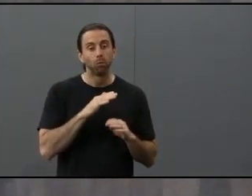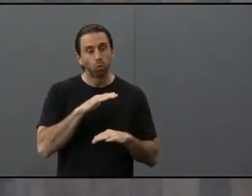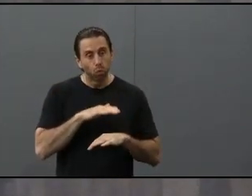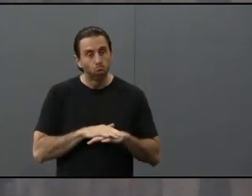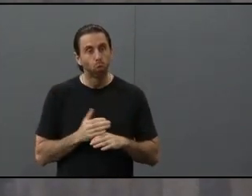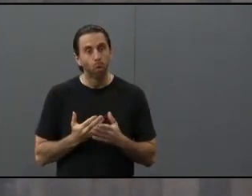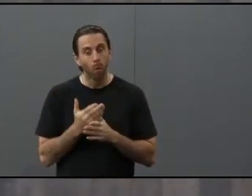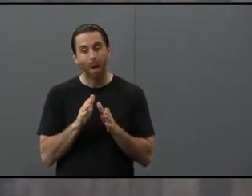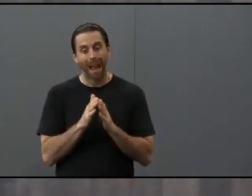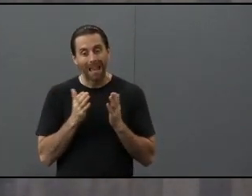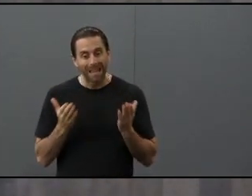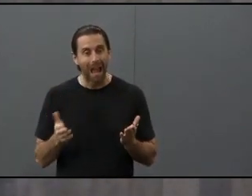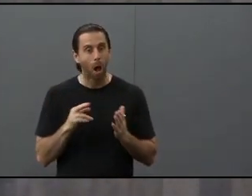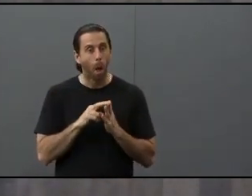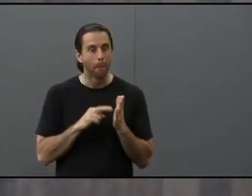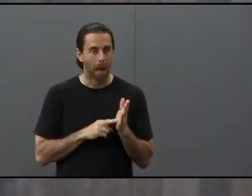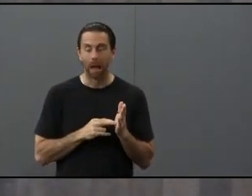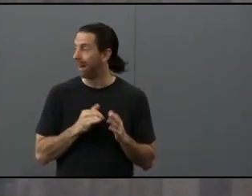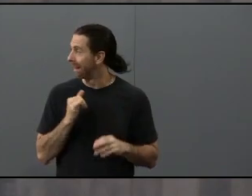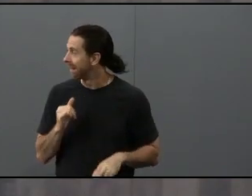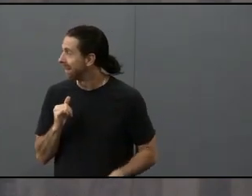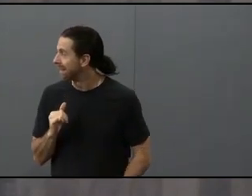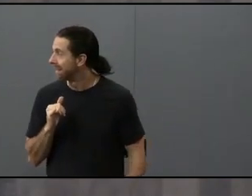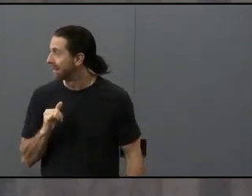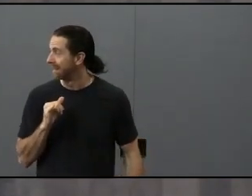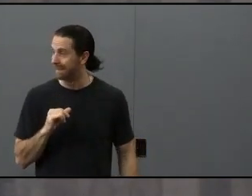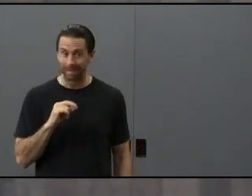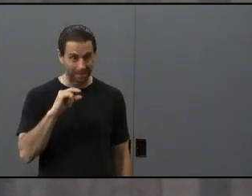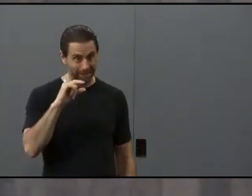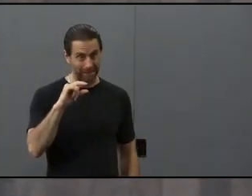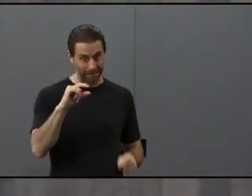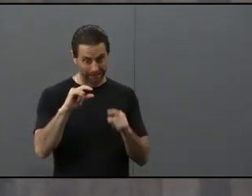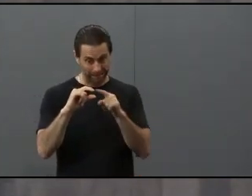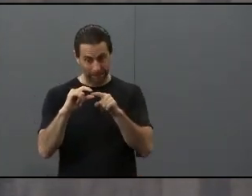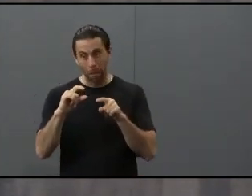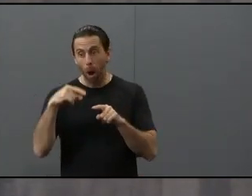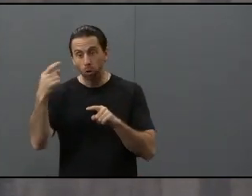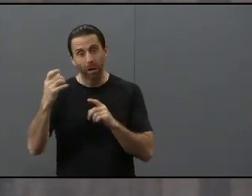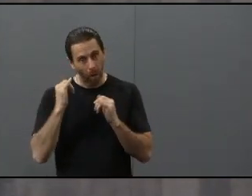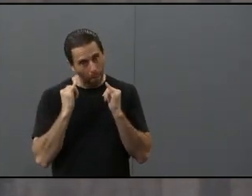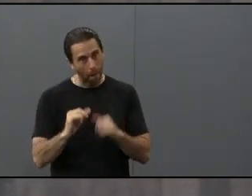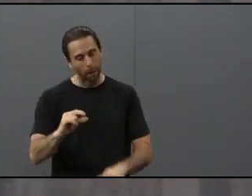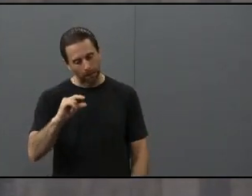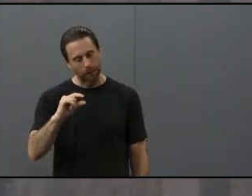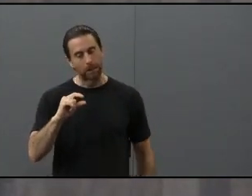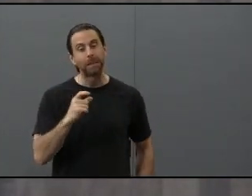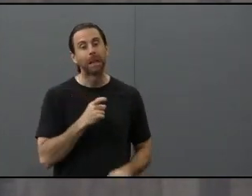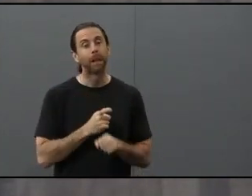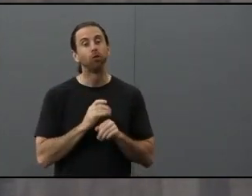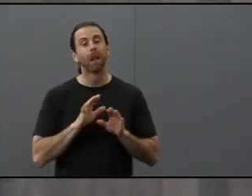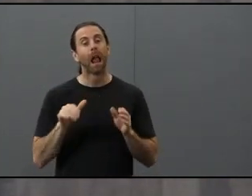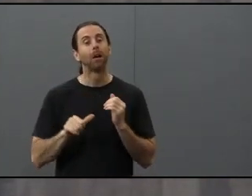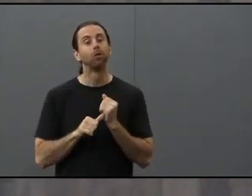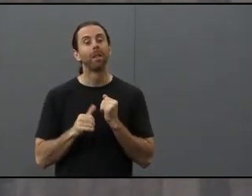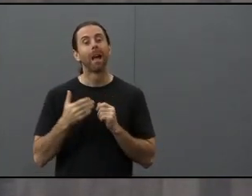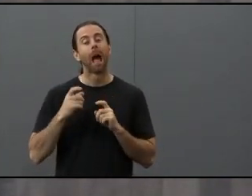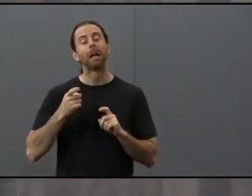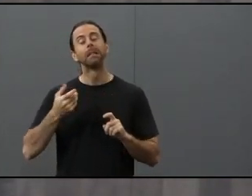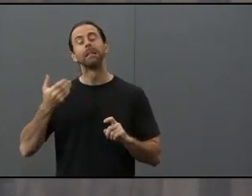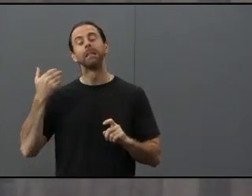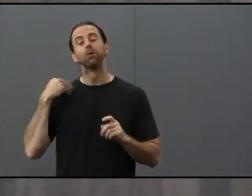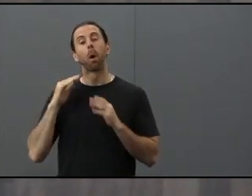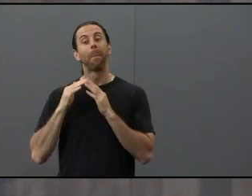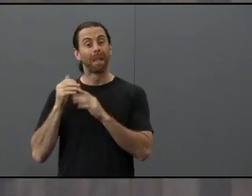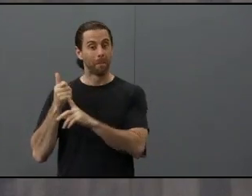nouveau cahier de règlement s'il était épais comme ça on veut qu'il soit épais comme ça la prochaine et ma directrice générale adjint qui était l'ancienne directrice de